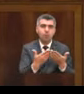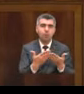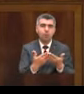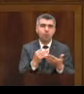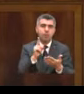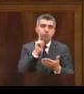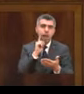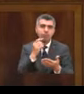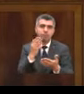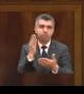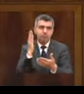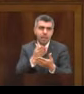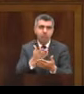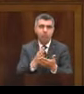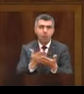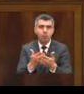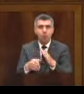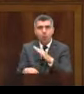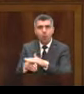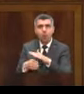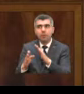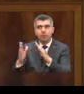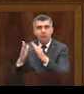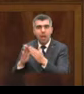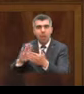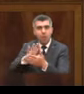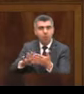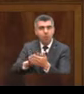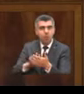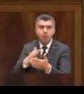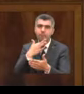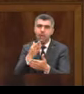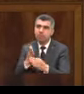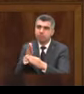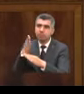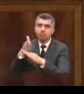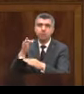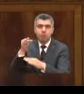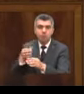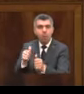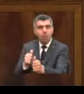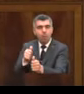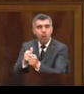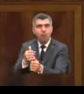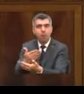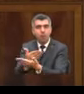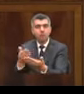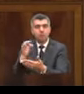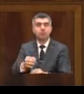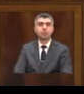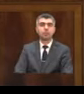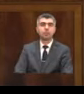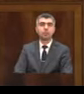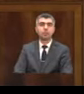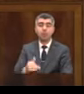بالنساء ضحايا العنف، وهذا كيتعتبر ماشي غير فقط في مجال النساء ضحايا العنف، ولكن كذلك في المواكبة وتأهيل النساء، وهذا